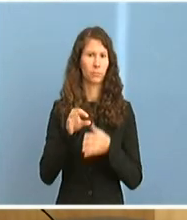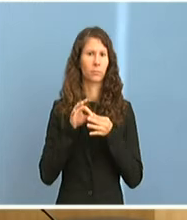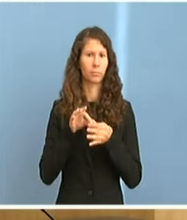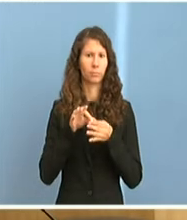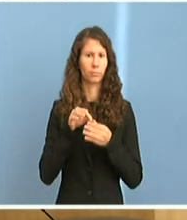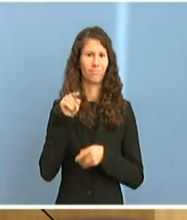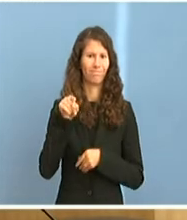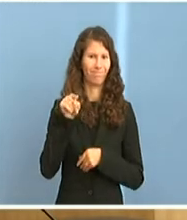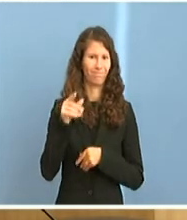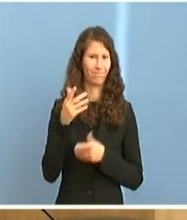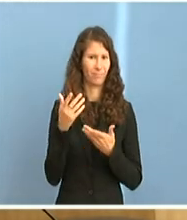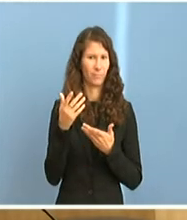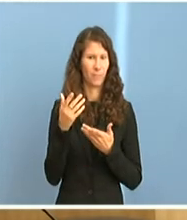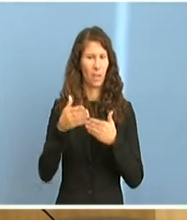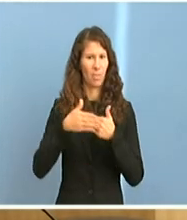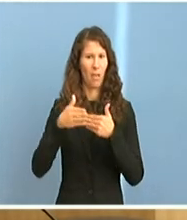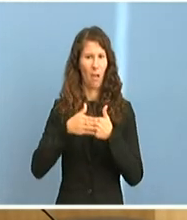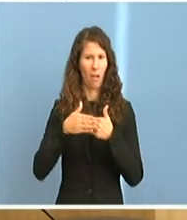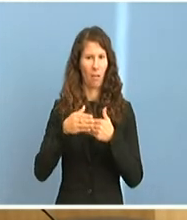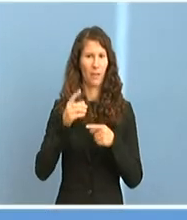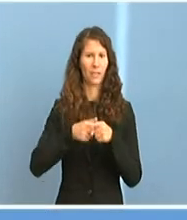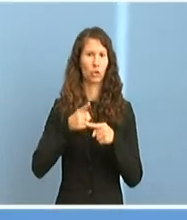griechischen Insel Kastellorizo?